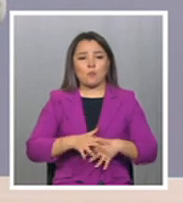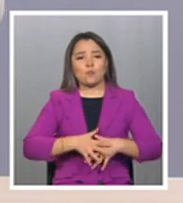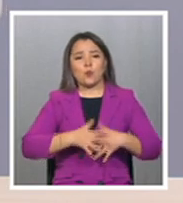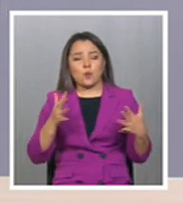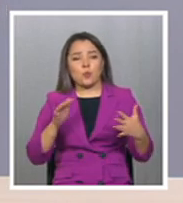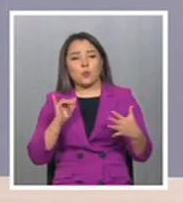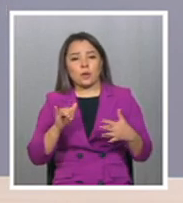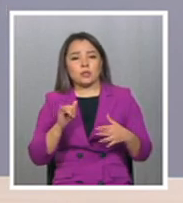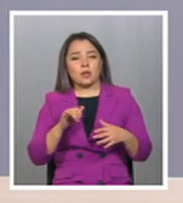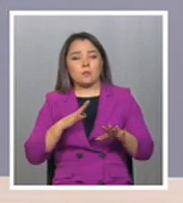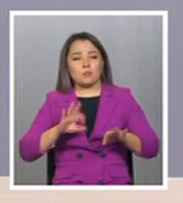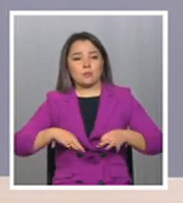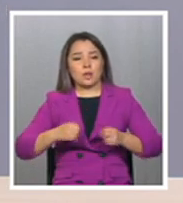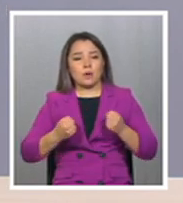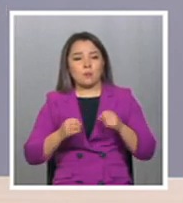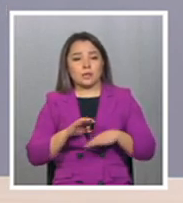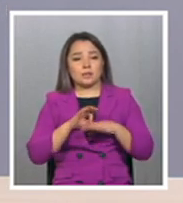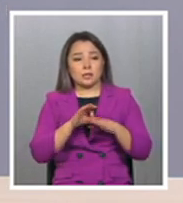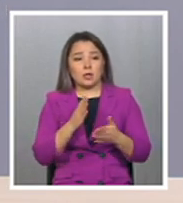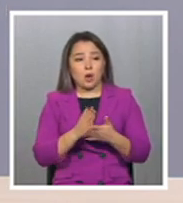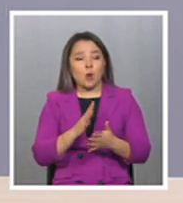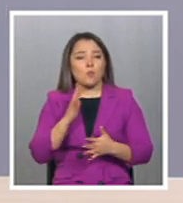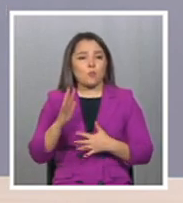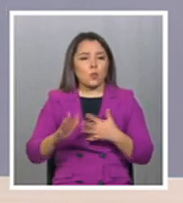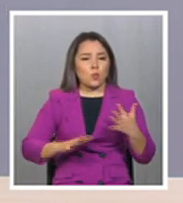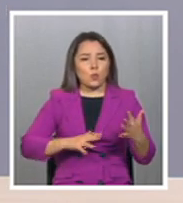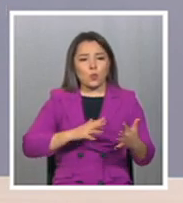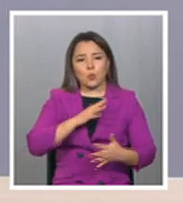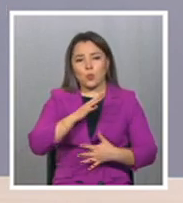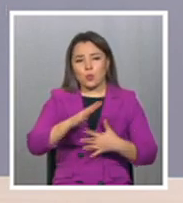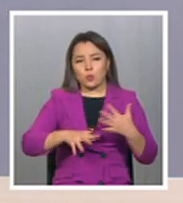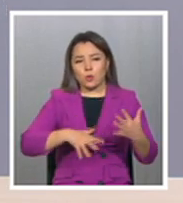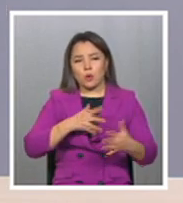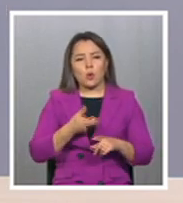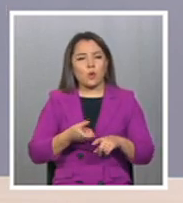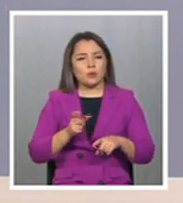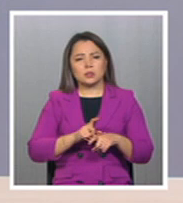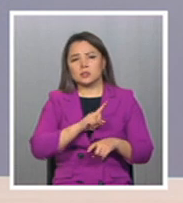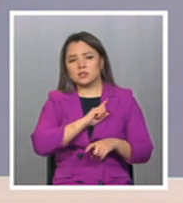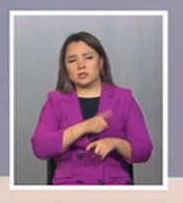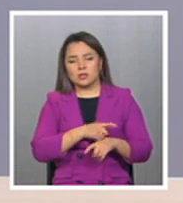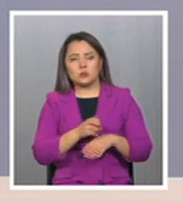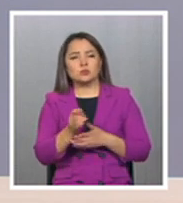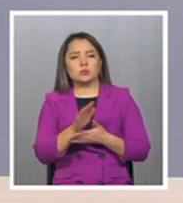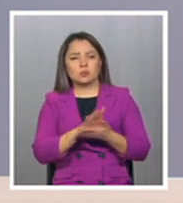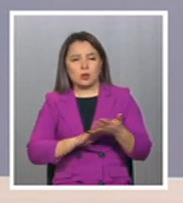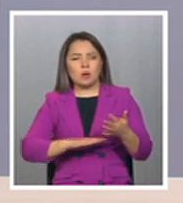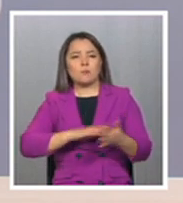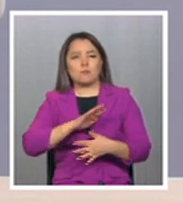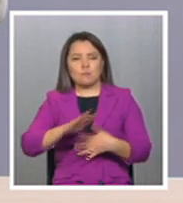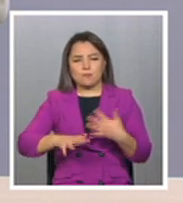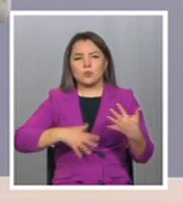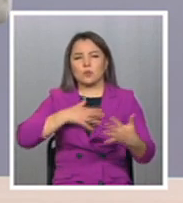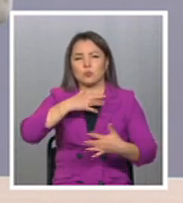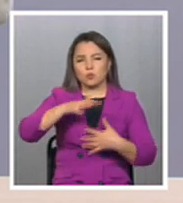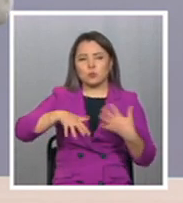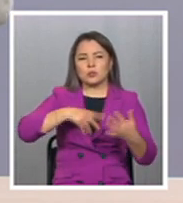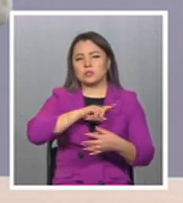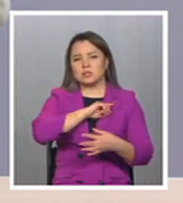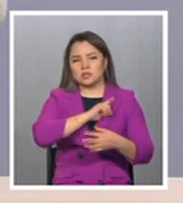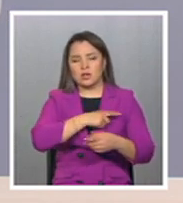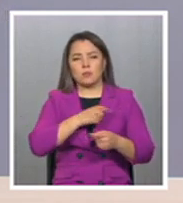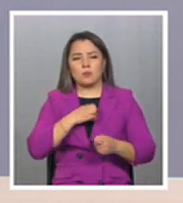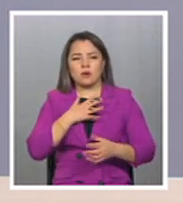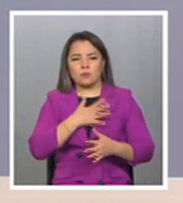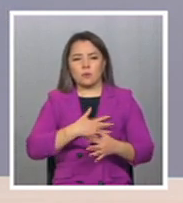мчащегося автомобиля. Буря. Длительный, очень сильный ветер, который сопровождается сильным